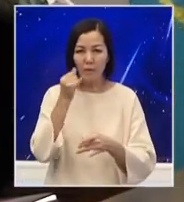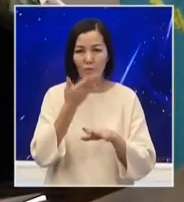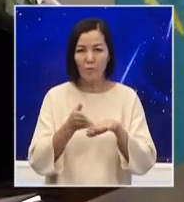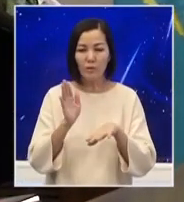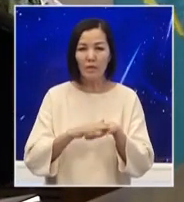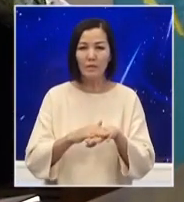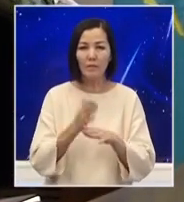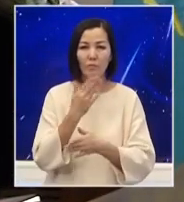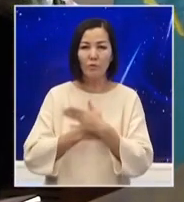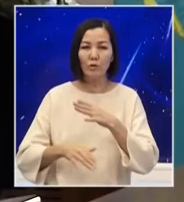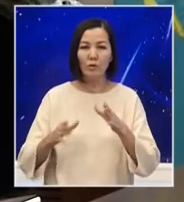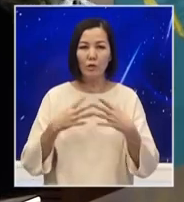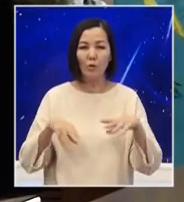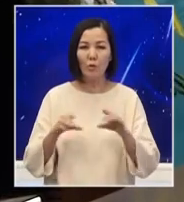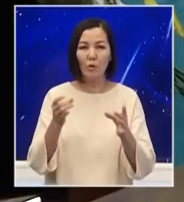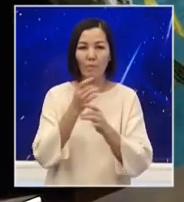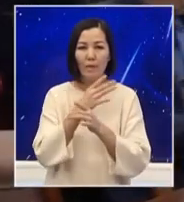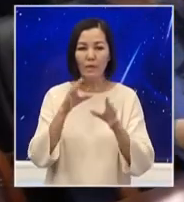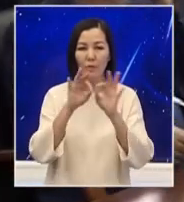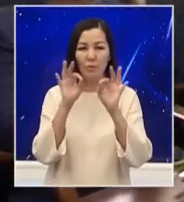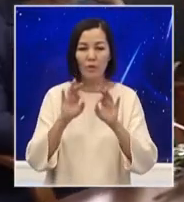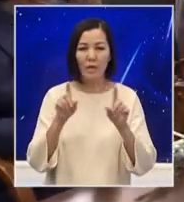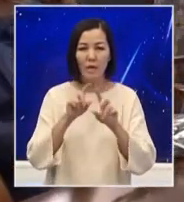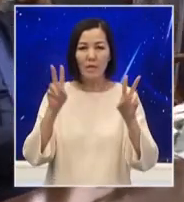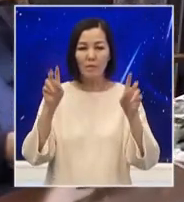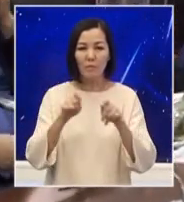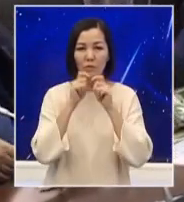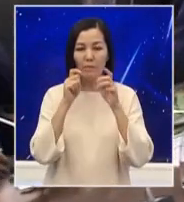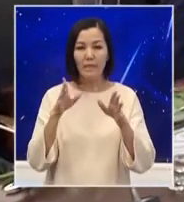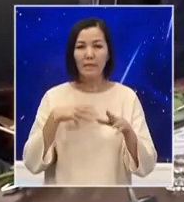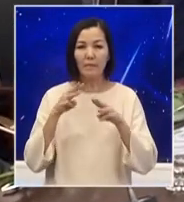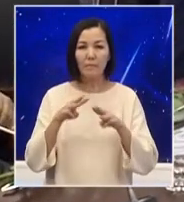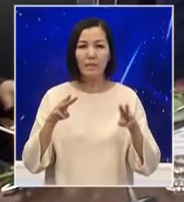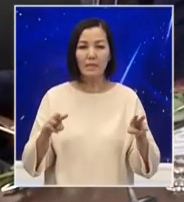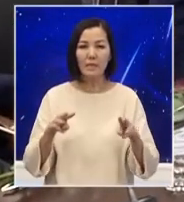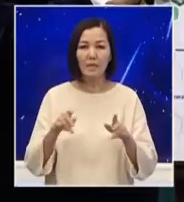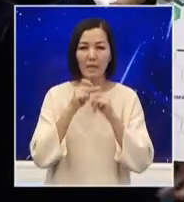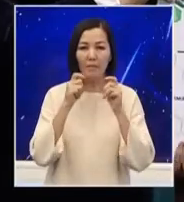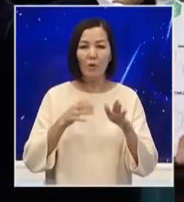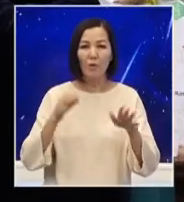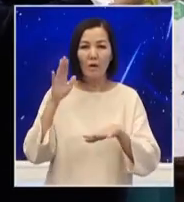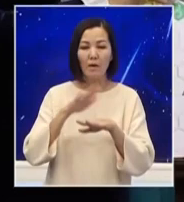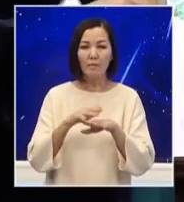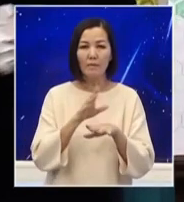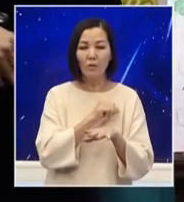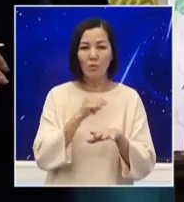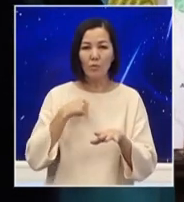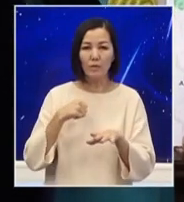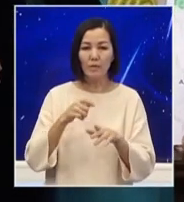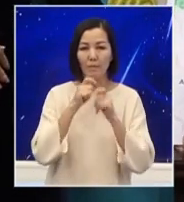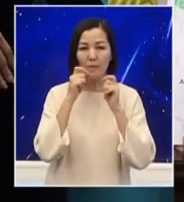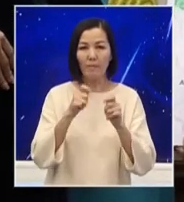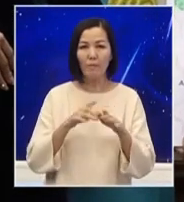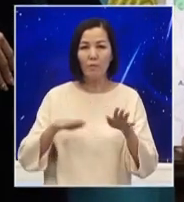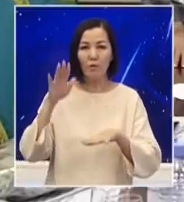мен қоғамы мәдениет пен өнер аталымы бойынша мадақталды. Министрліктен келген аманатты Амандық Ғаббасұлы табыстады. Өңір